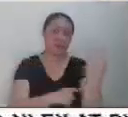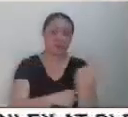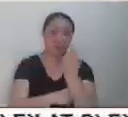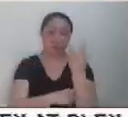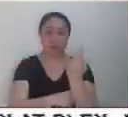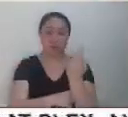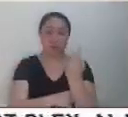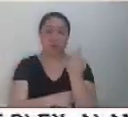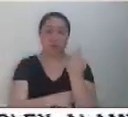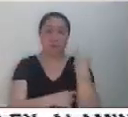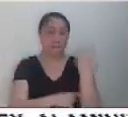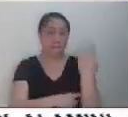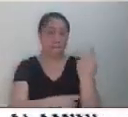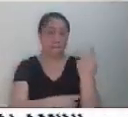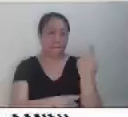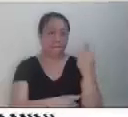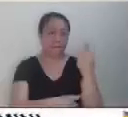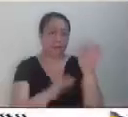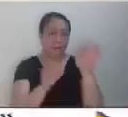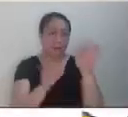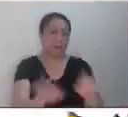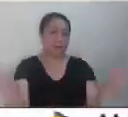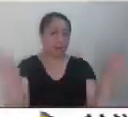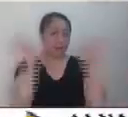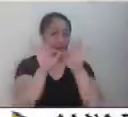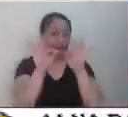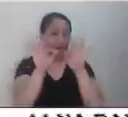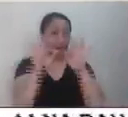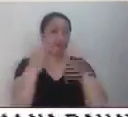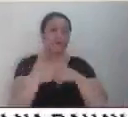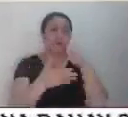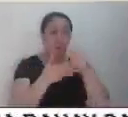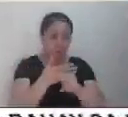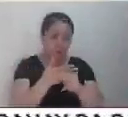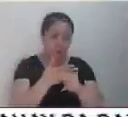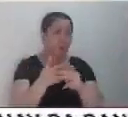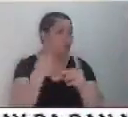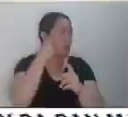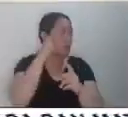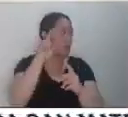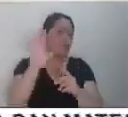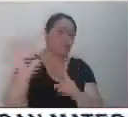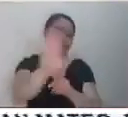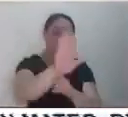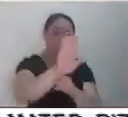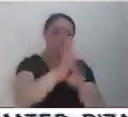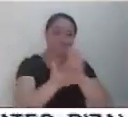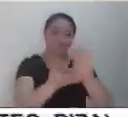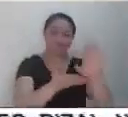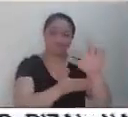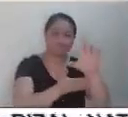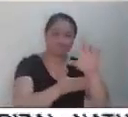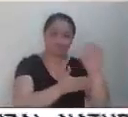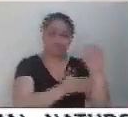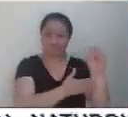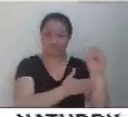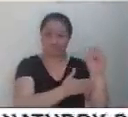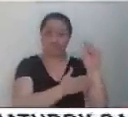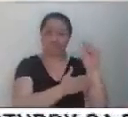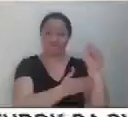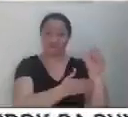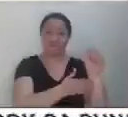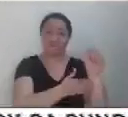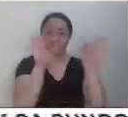time, no? Halimbawa, kung ang sticker po ninyo, kinuha nyo po doon sa San Miguel, ito po SMC, ito po